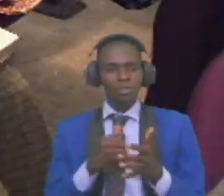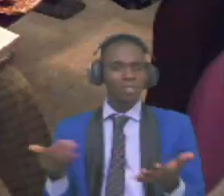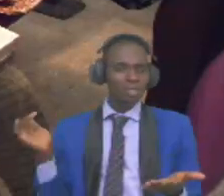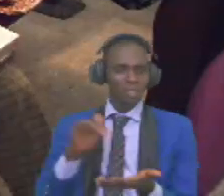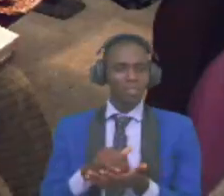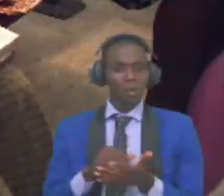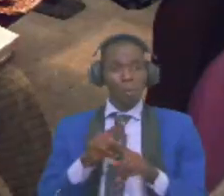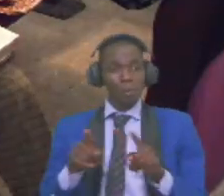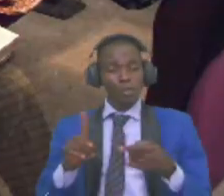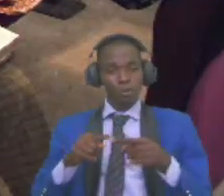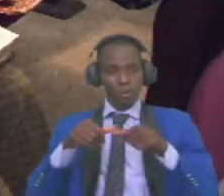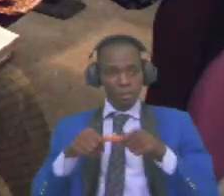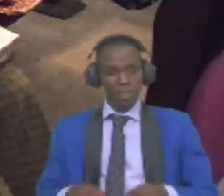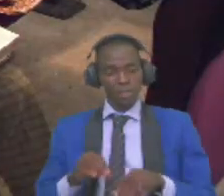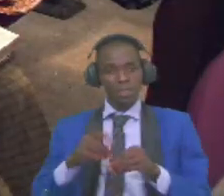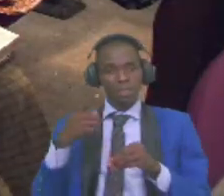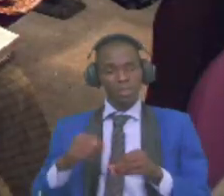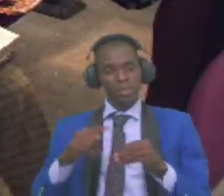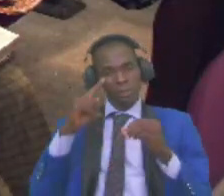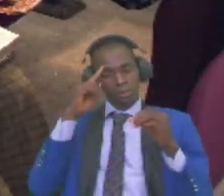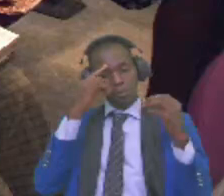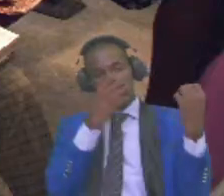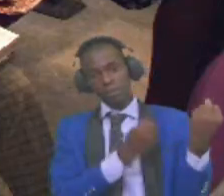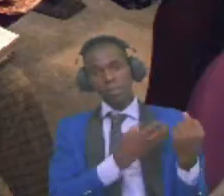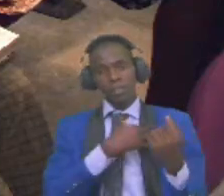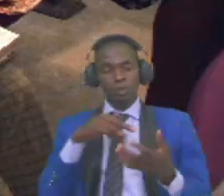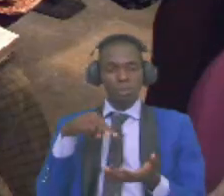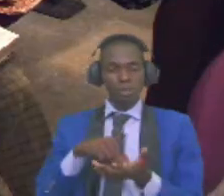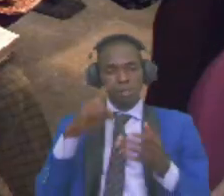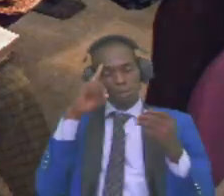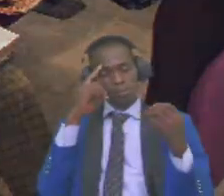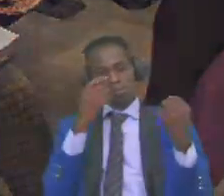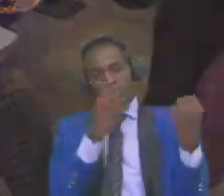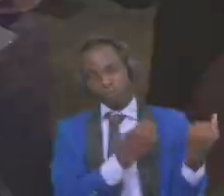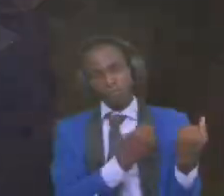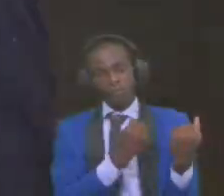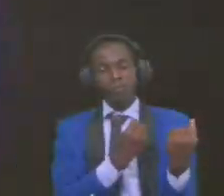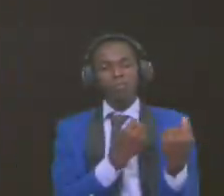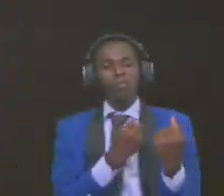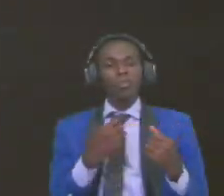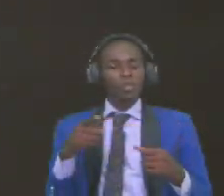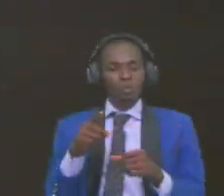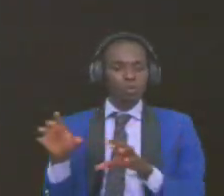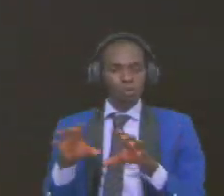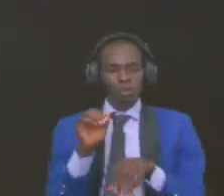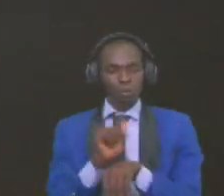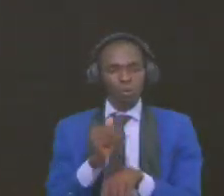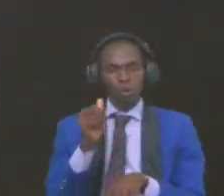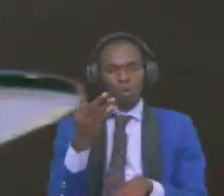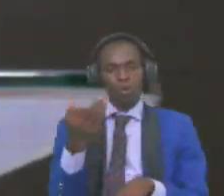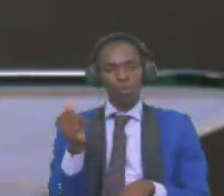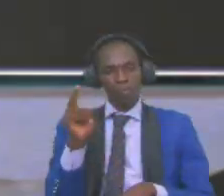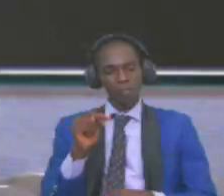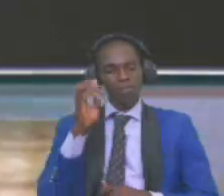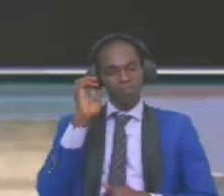froid et ne le font plus mais vous devriez vous demeurez dans la foi et rester fermes dans la foi ont fait l'oeuvre d'un